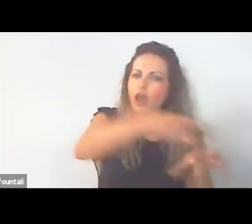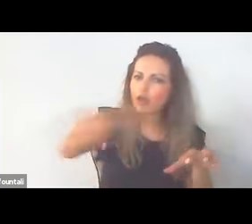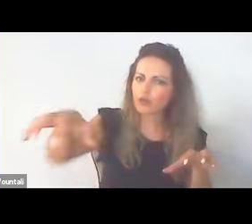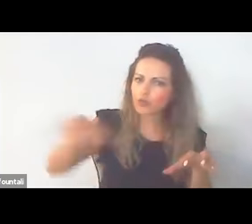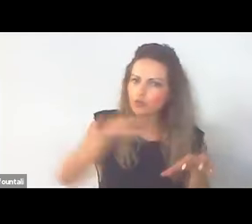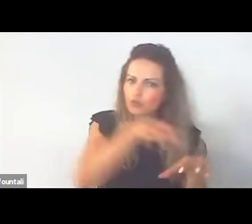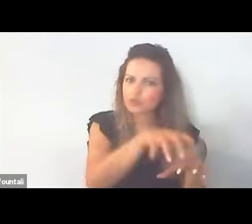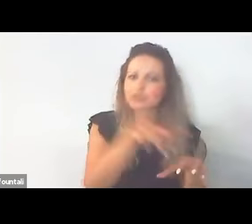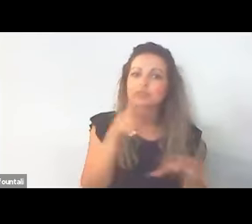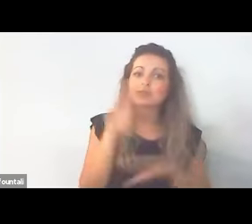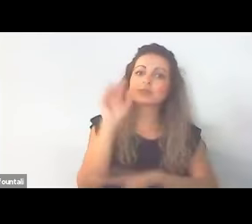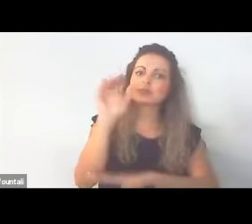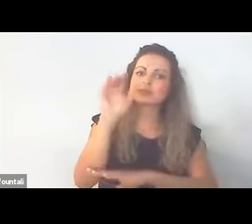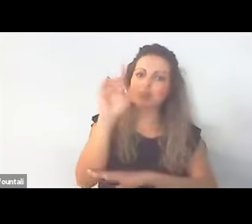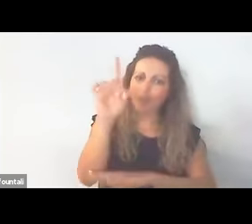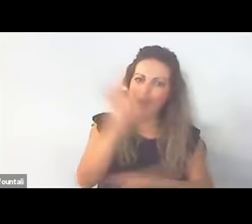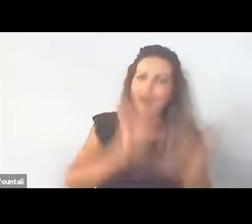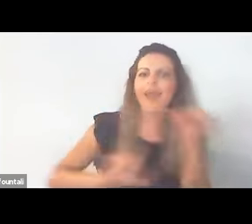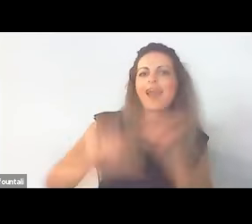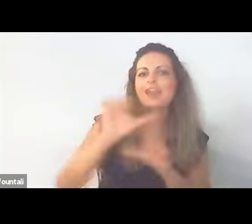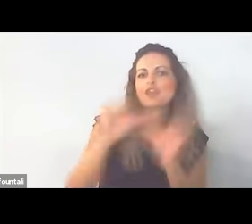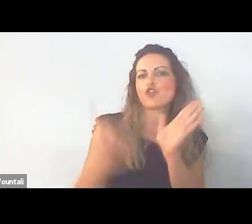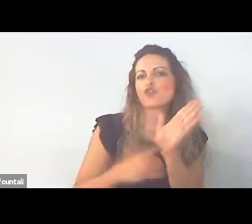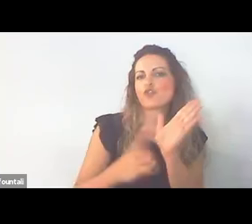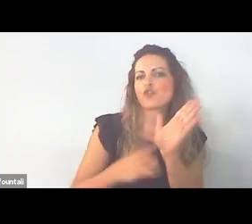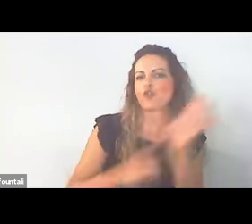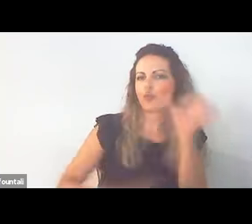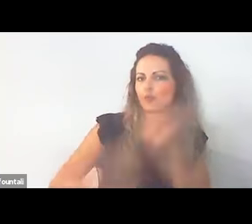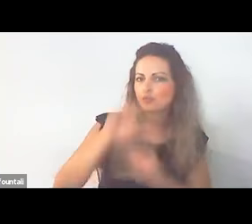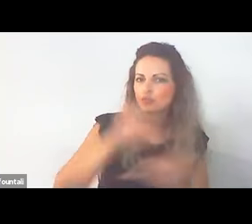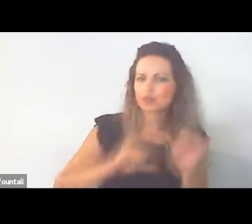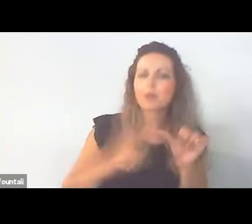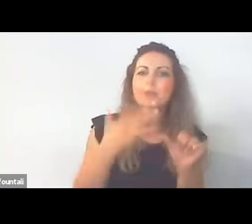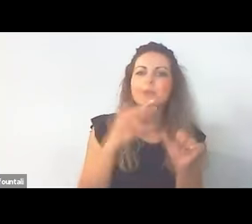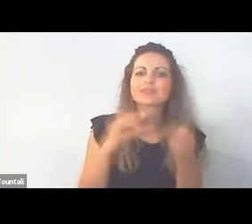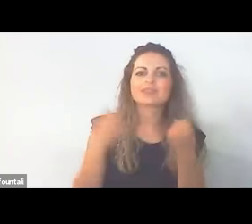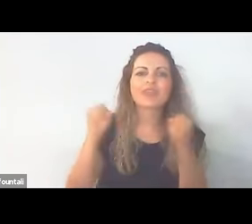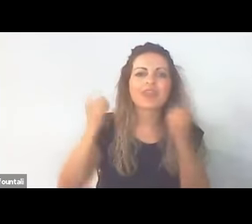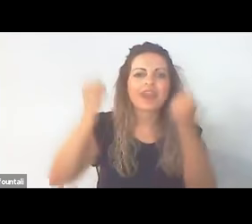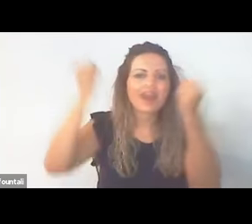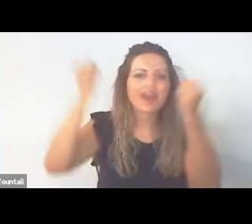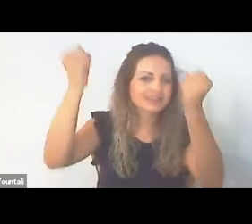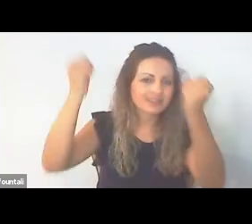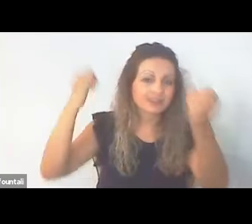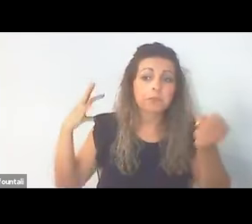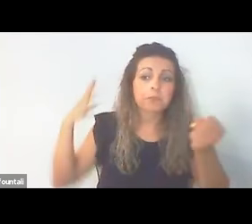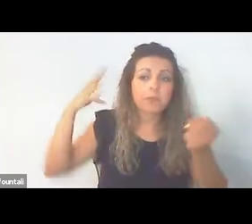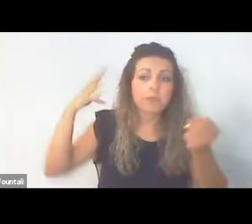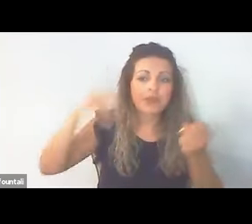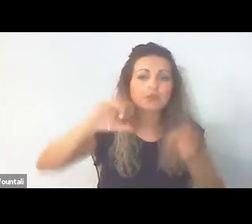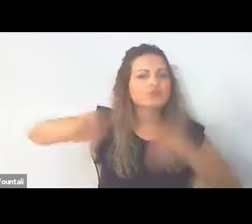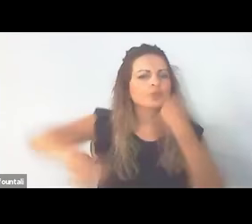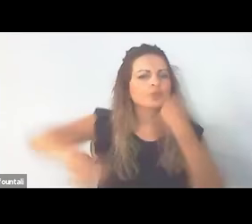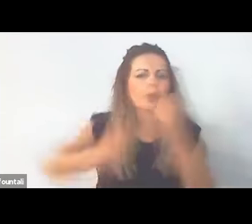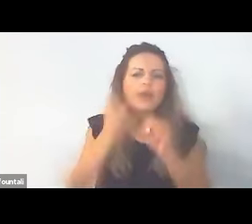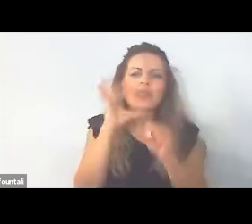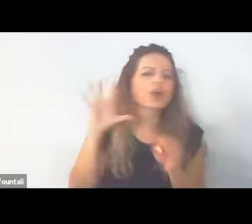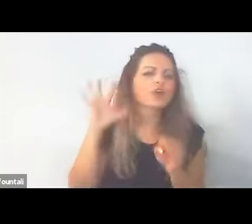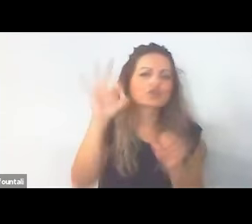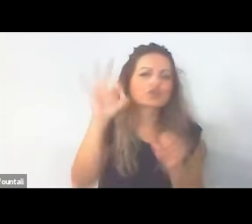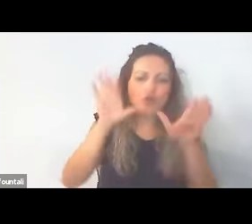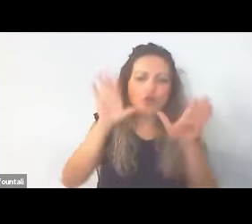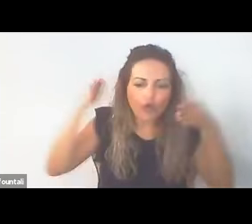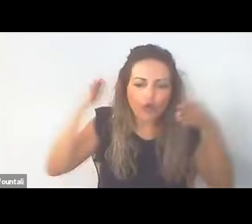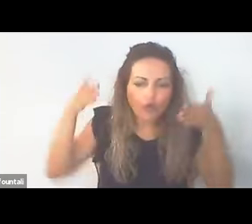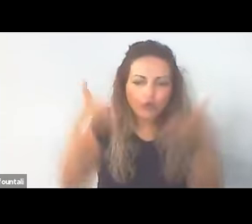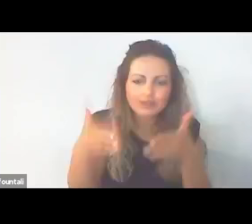αλλαγή, μια δηλαδή σειρά πολιτιστικών δράσεων που προσπαθούσαν να κοινωνικοποιήσουν με έναν απλό, εύληπτο και